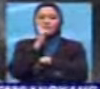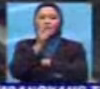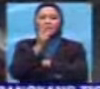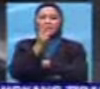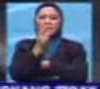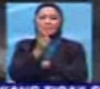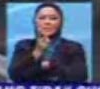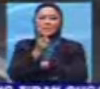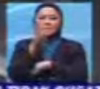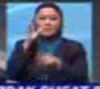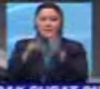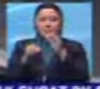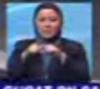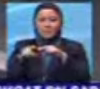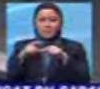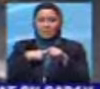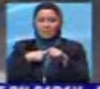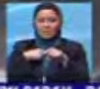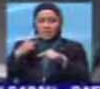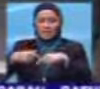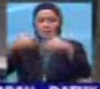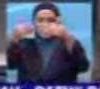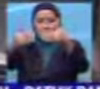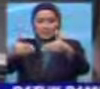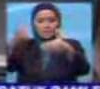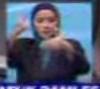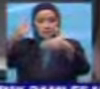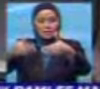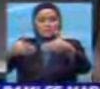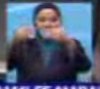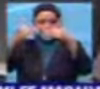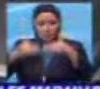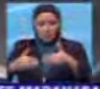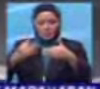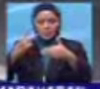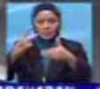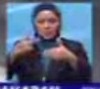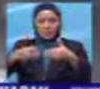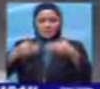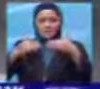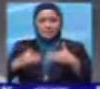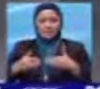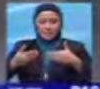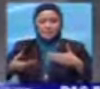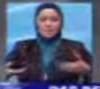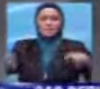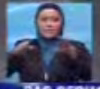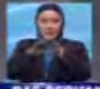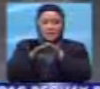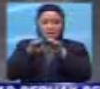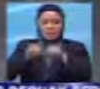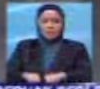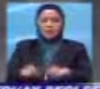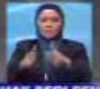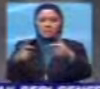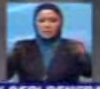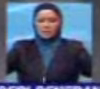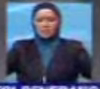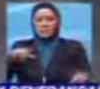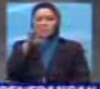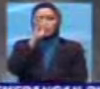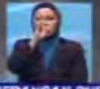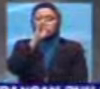Sekiranya barisan tempat duduk kedua dan ketiga dilipat, maka ia akan memberikan keluasan sehingga 700